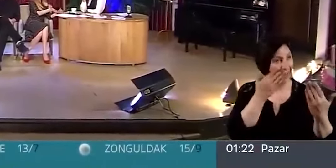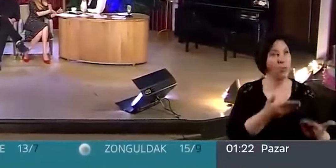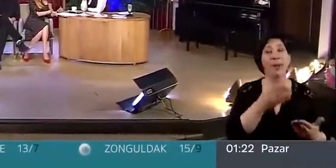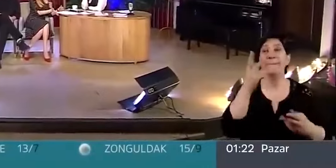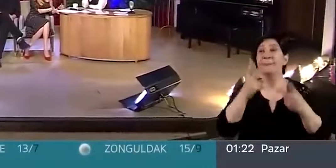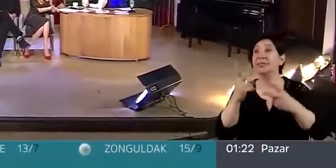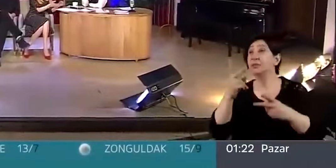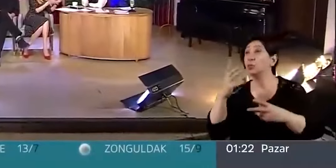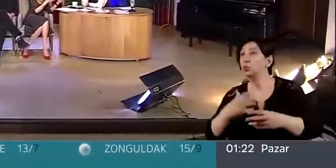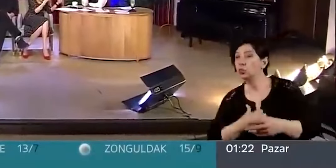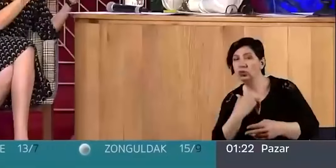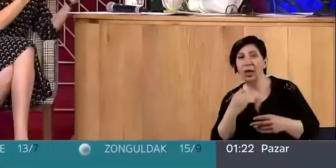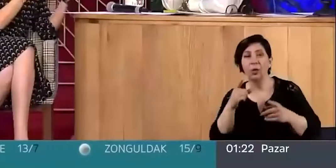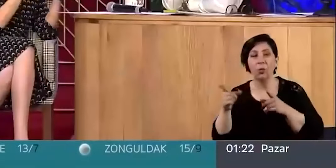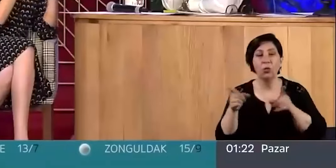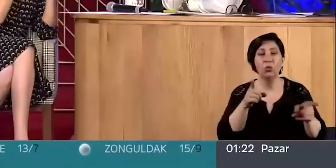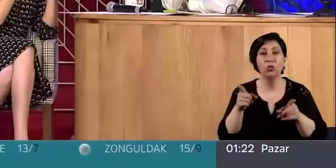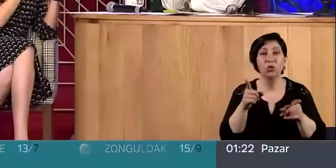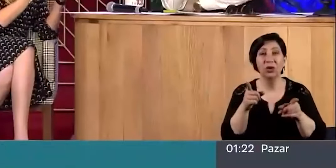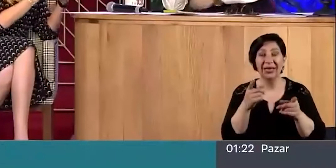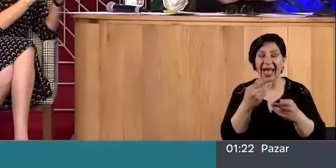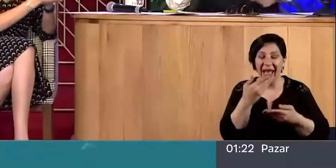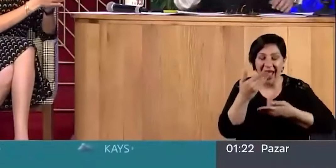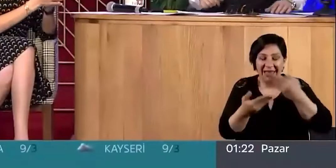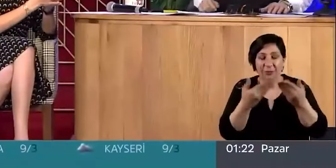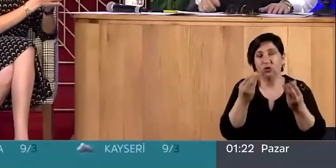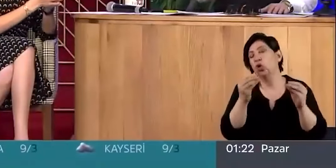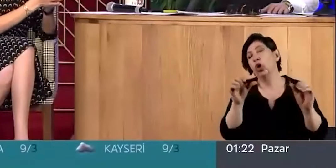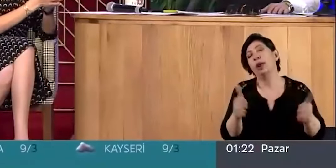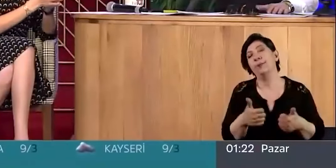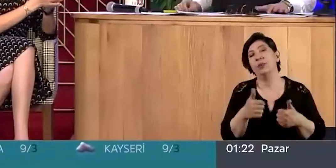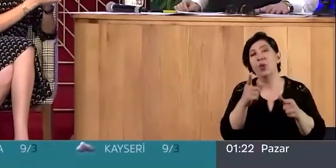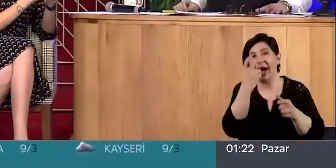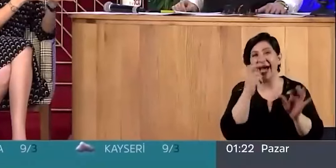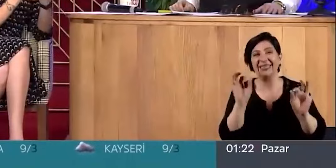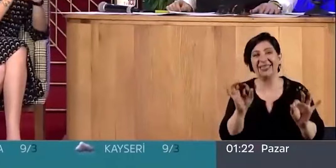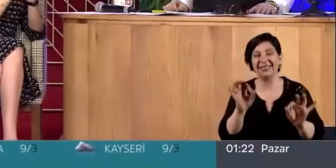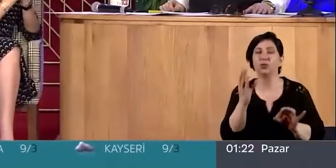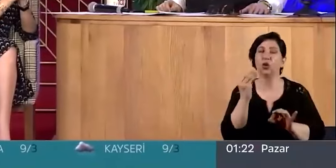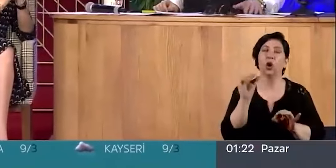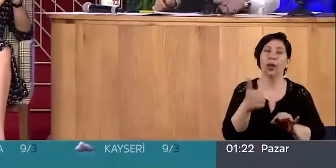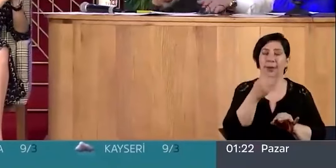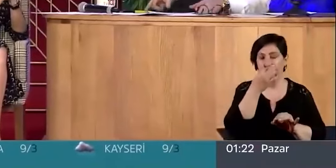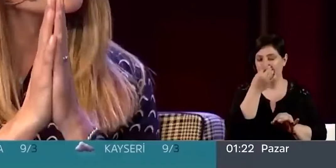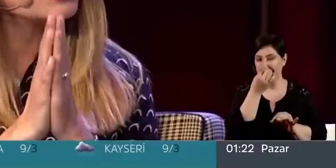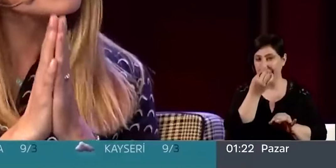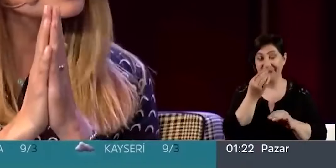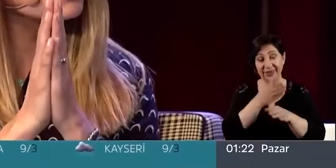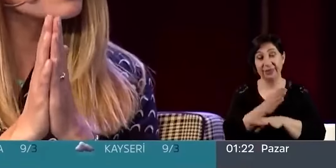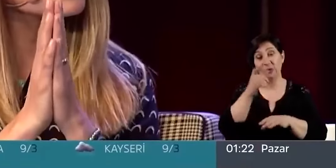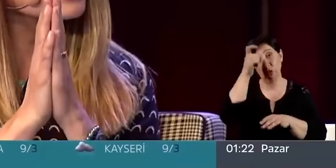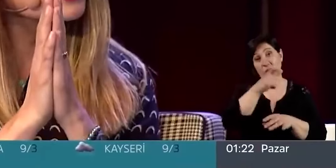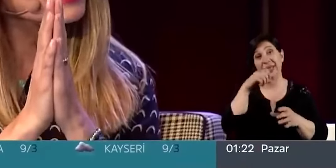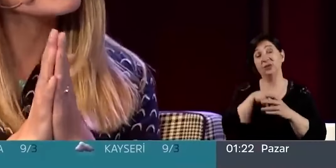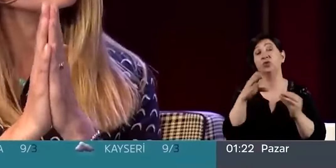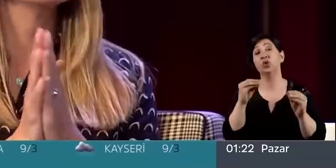insanları sevindirecektir. Bunun uslubu ve bunun şeyi çok önemli. Çok doğru. Bu hassasiyeti göstermen çok hassasiyet önemli. Gerçekten ülkemiz